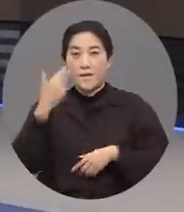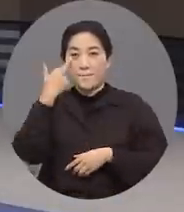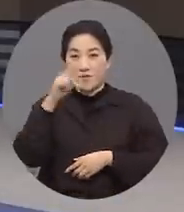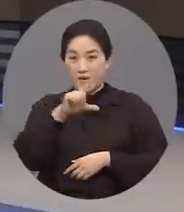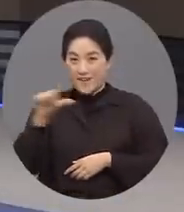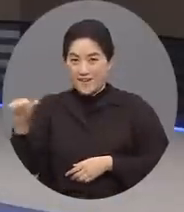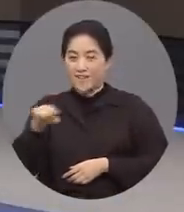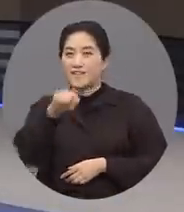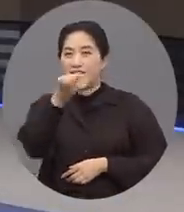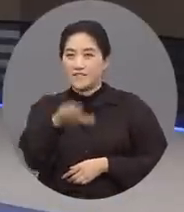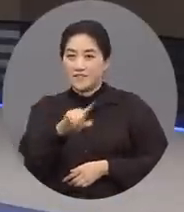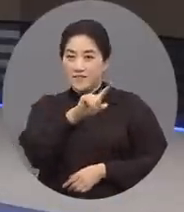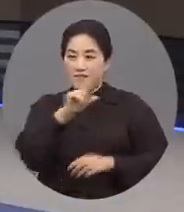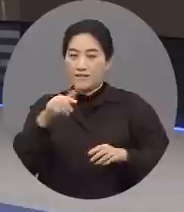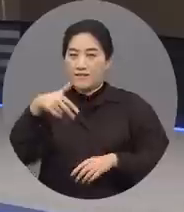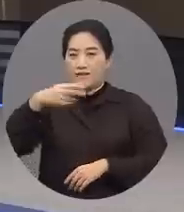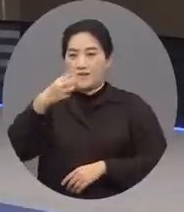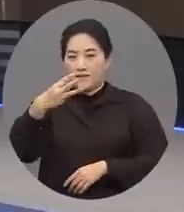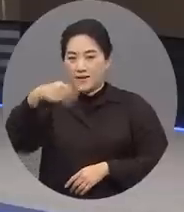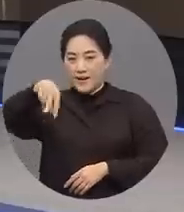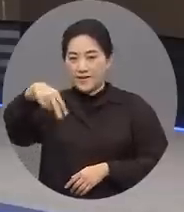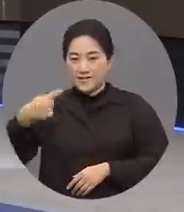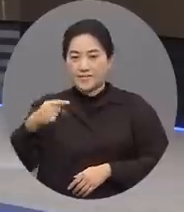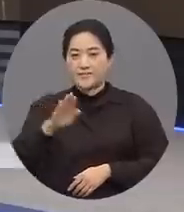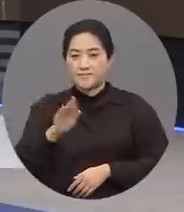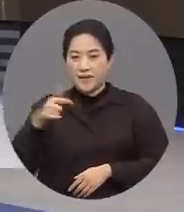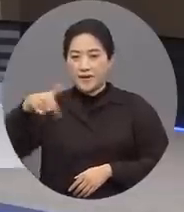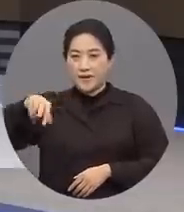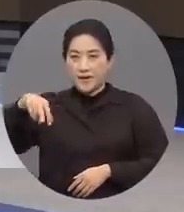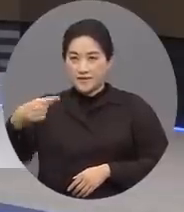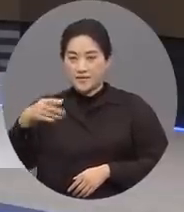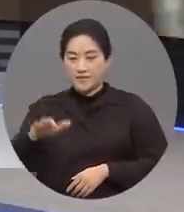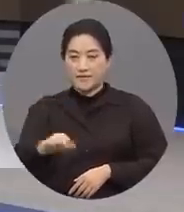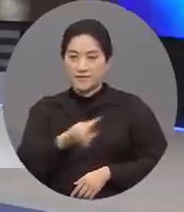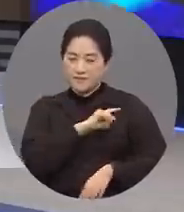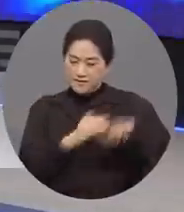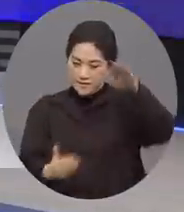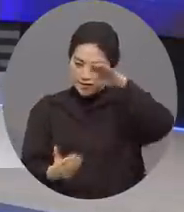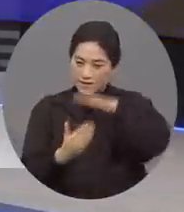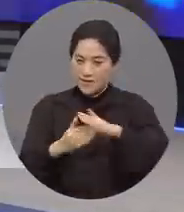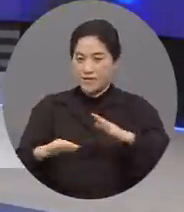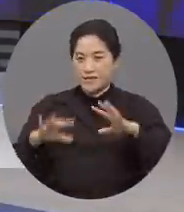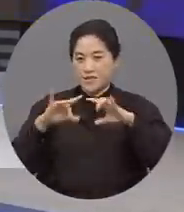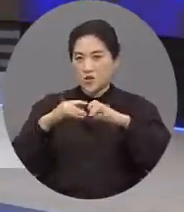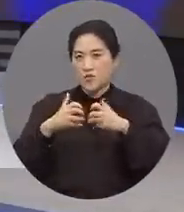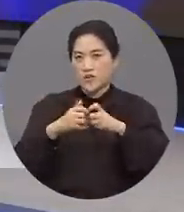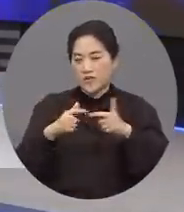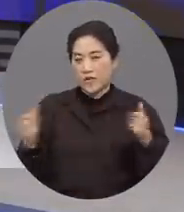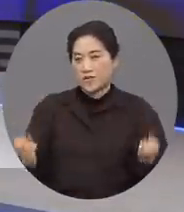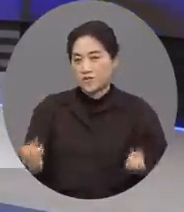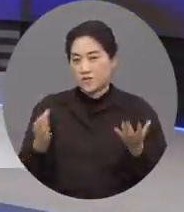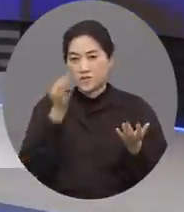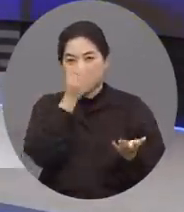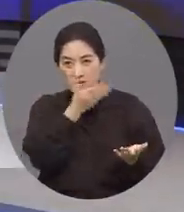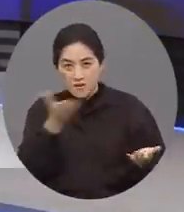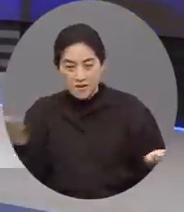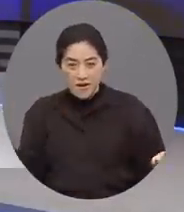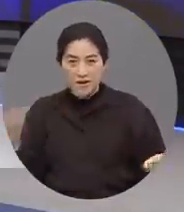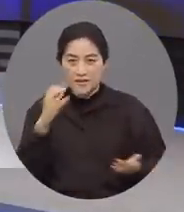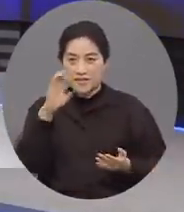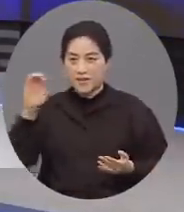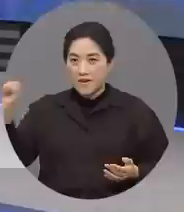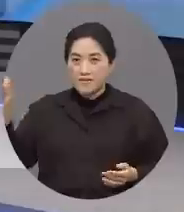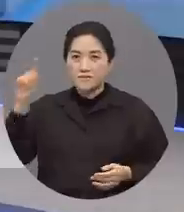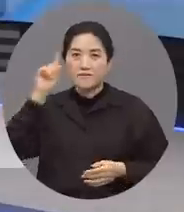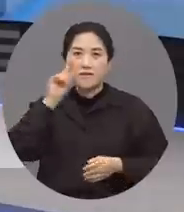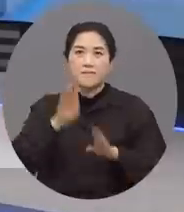라스베이거스에서 열리는 세계 최대의 정보기술 가전 전시회 CES가 내일 막을 올립니다. 완전 정상화돼서 열리는